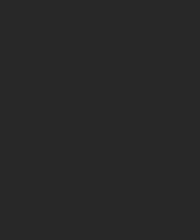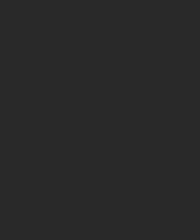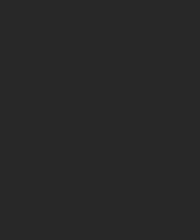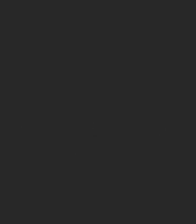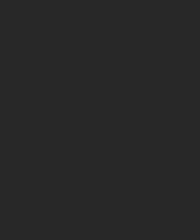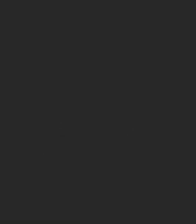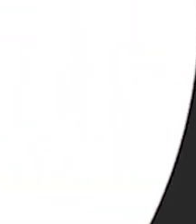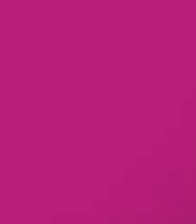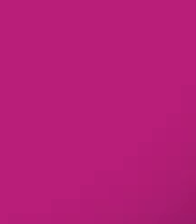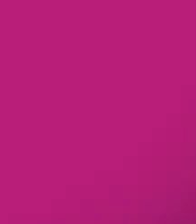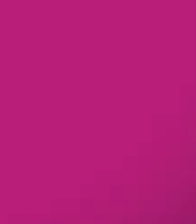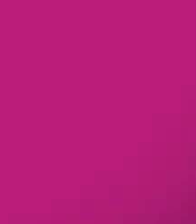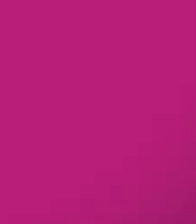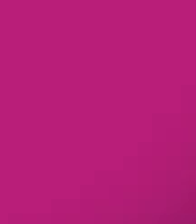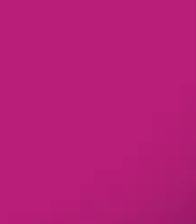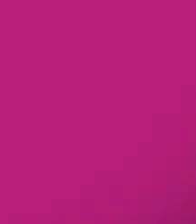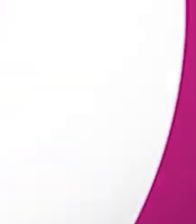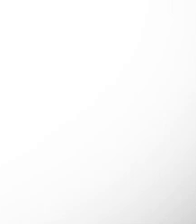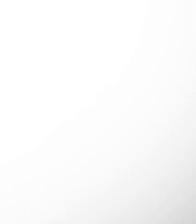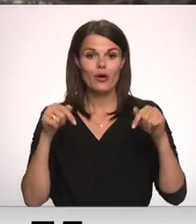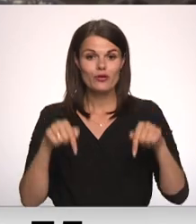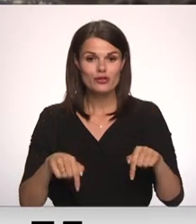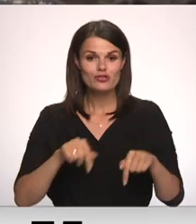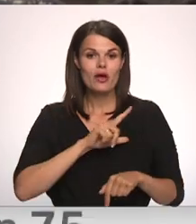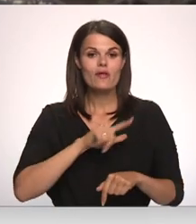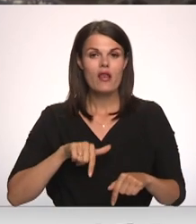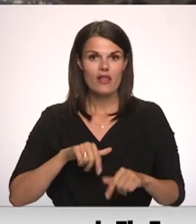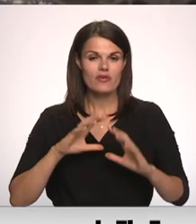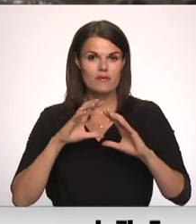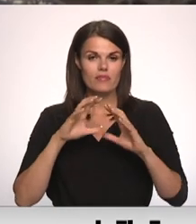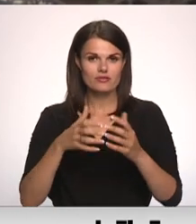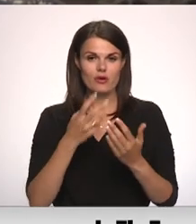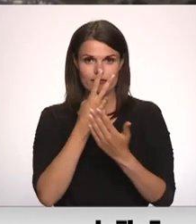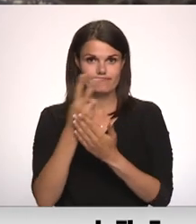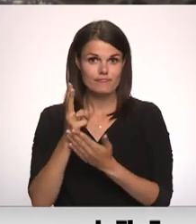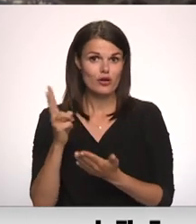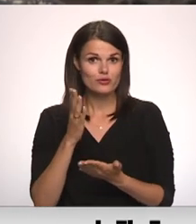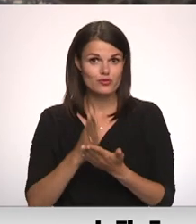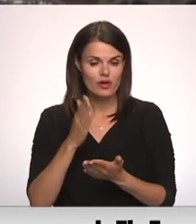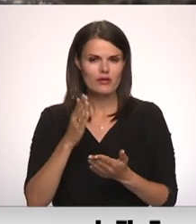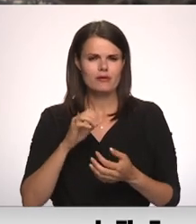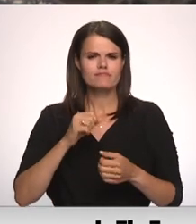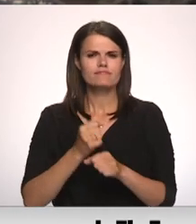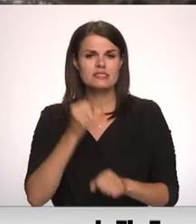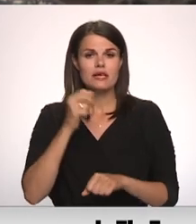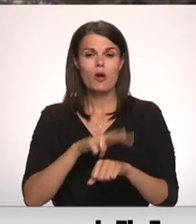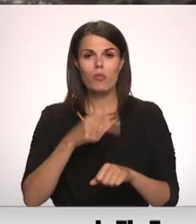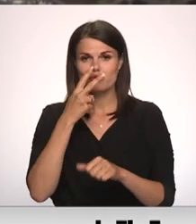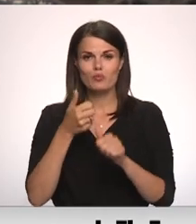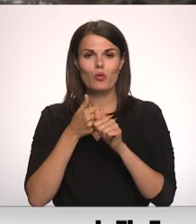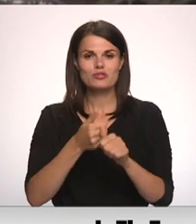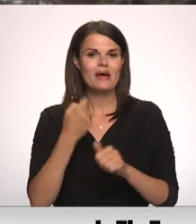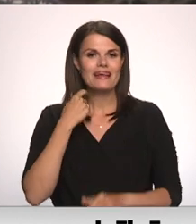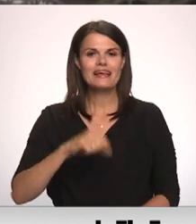Re! Viss ēters ir te! Stingrā policijas uzraudzībā Rīgas Praida nedēļas kulminācija